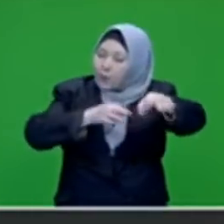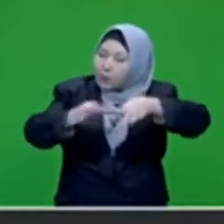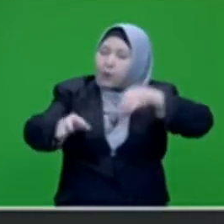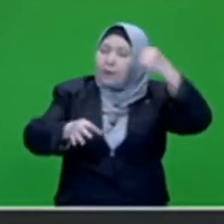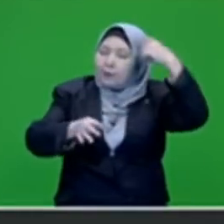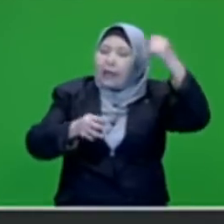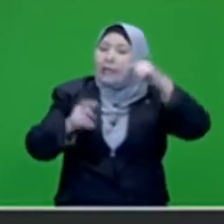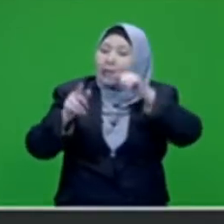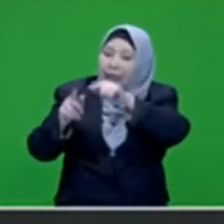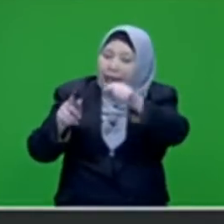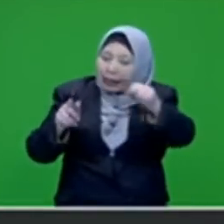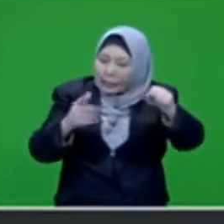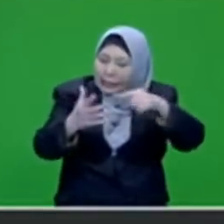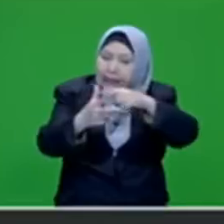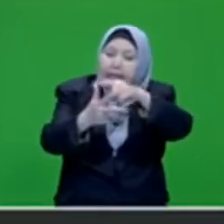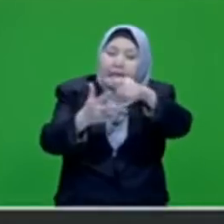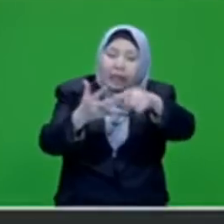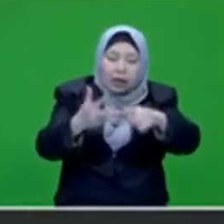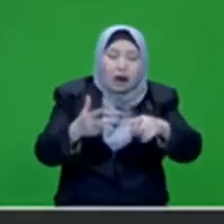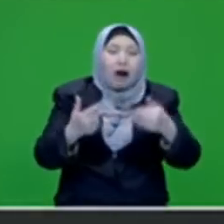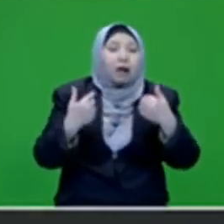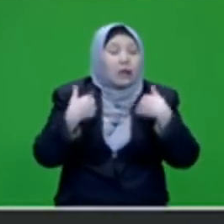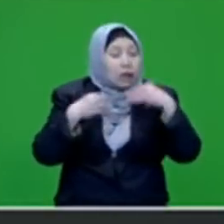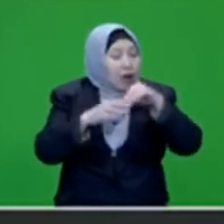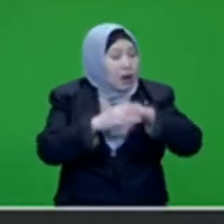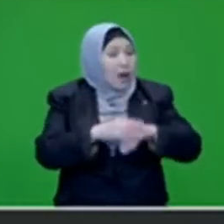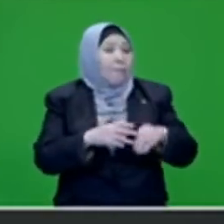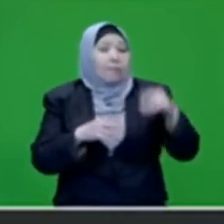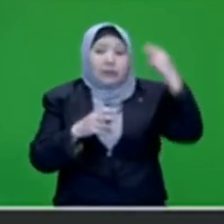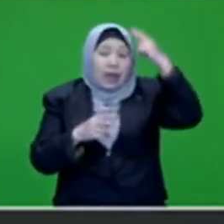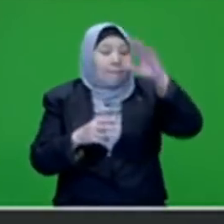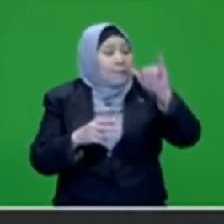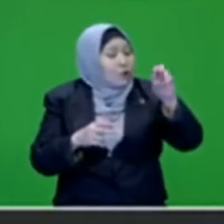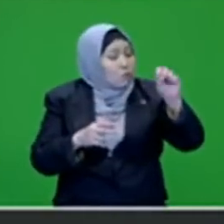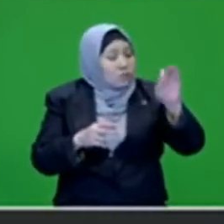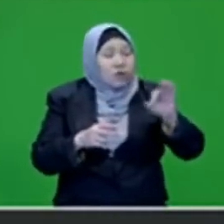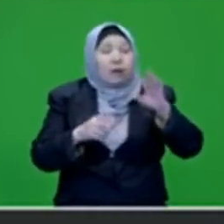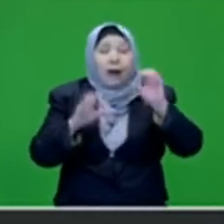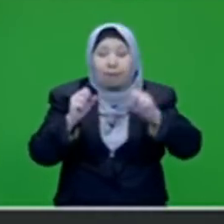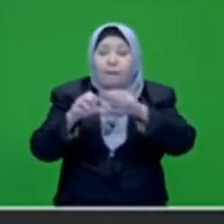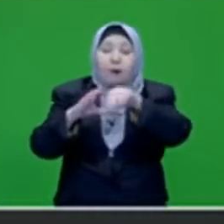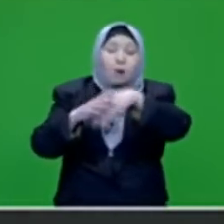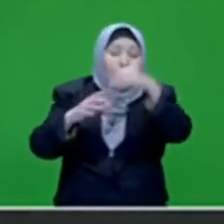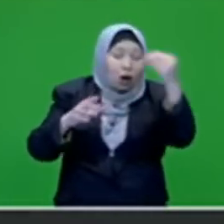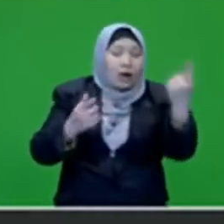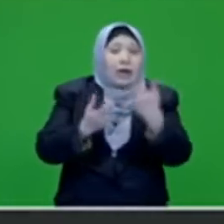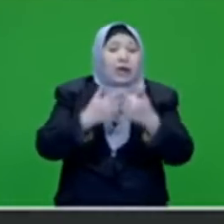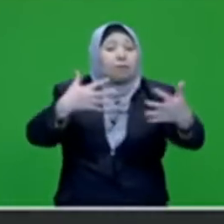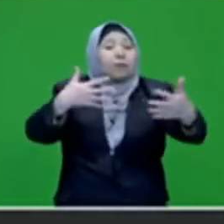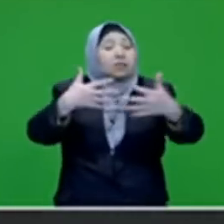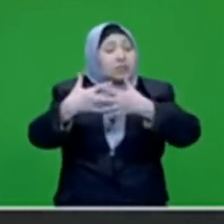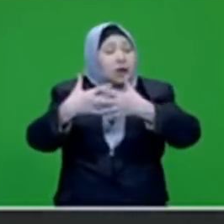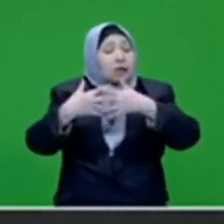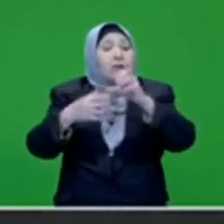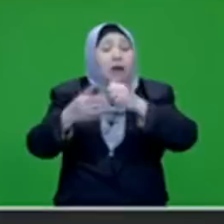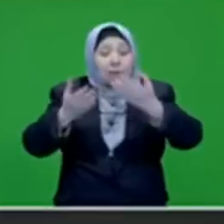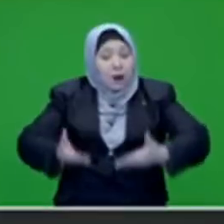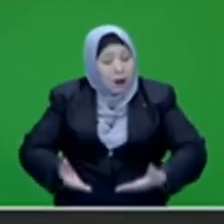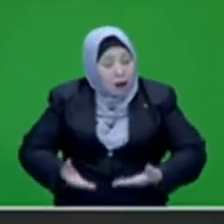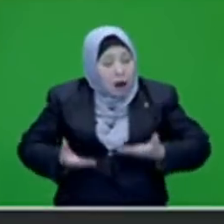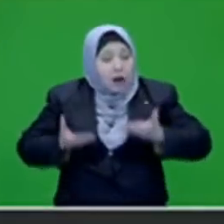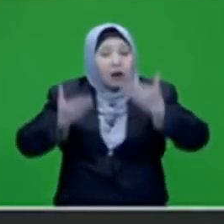Yusuf alaihissalam sehingga takwilan mimpi itu mengeluarkan Nabi Yusuf alaihissalam daripada penjara dan mengangkat Nabi